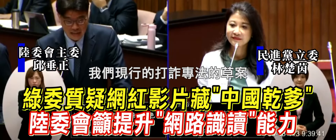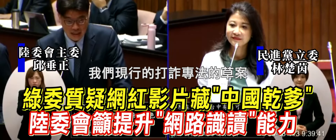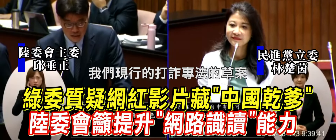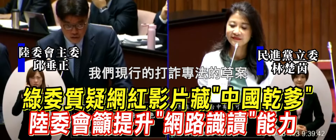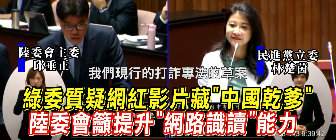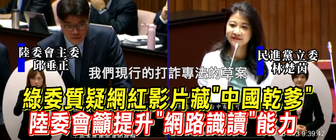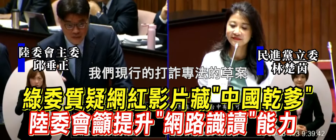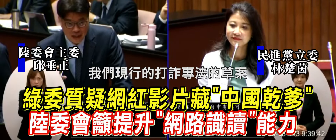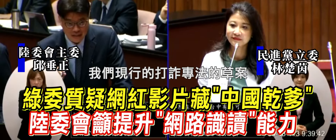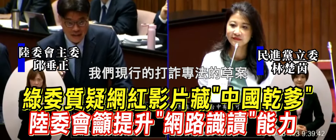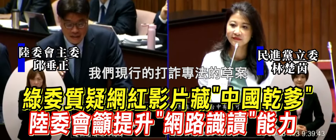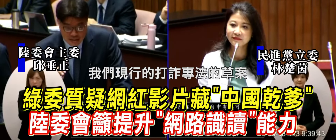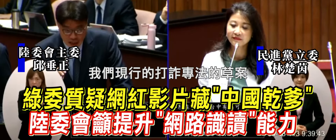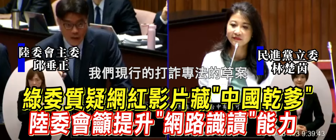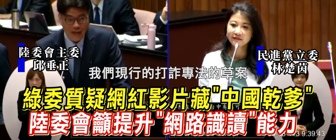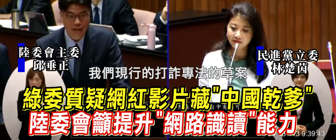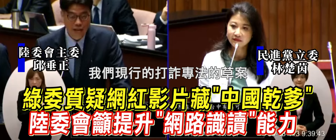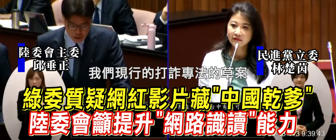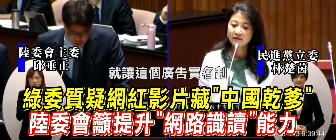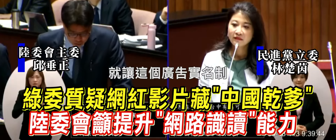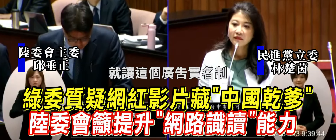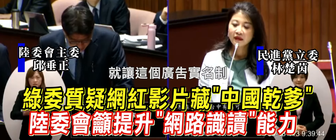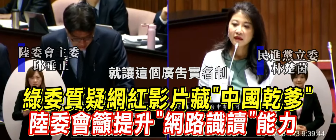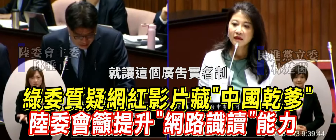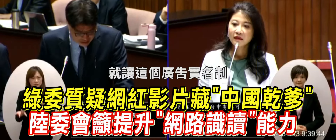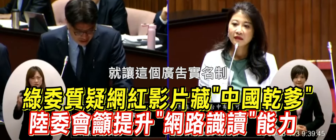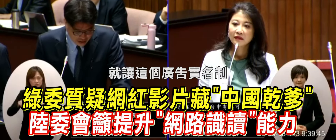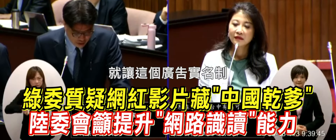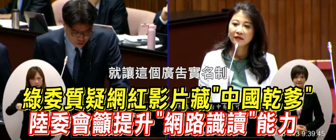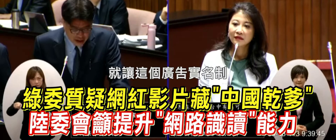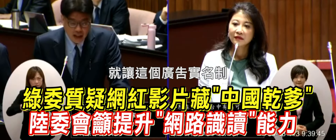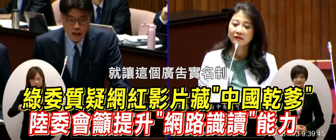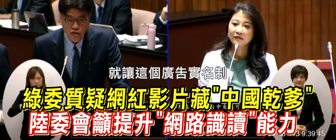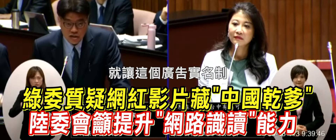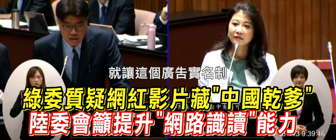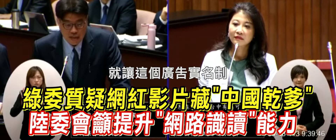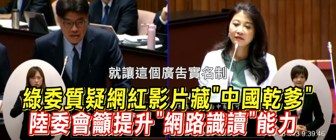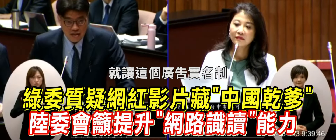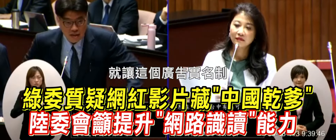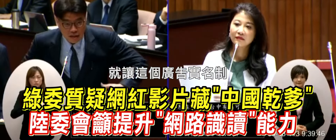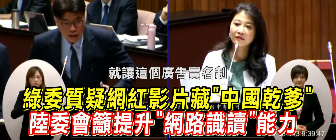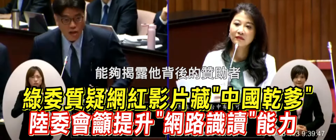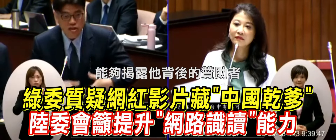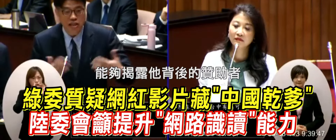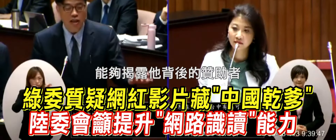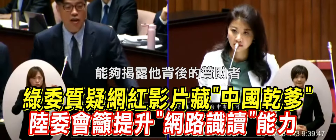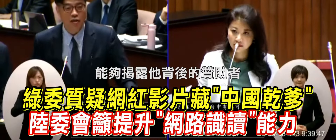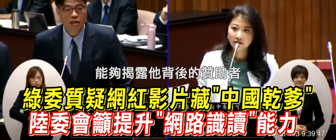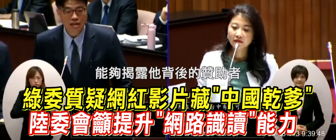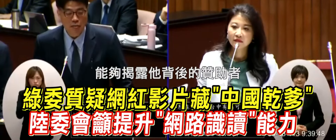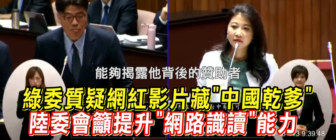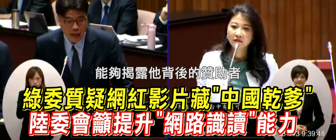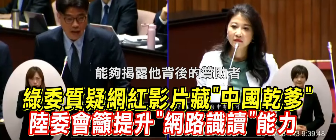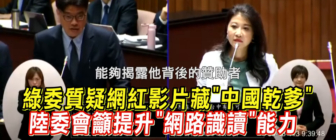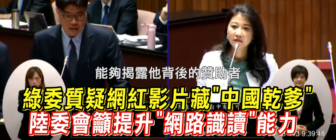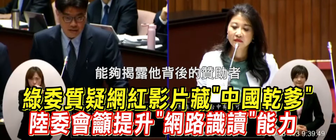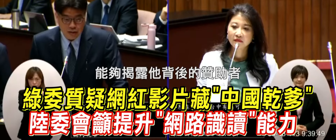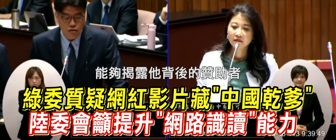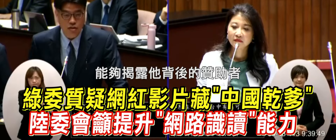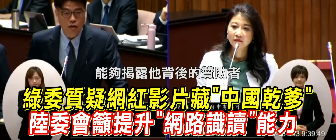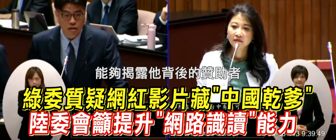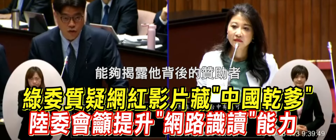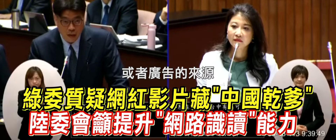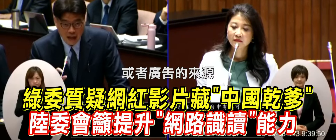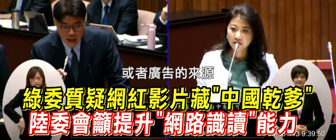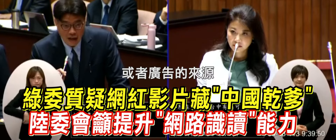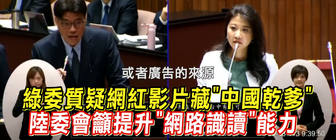的打诈专法的草案就有让这个广告实名制能够揭露它背后的